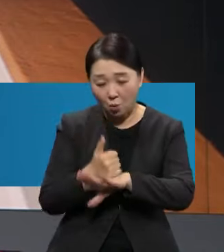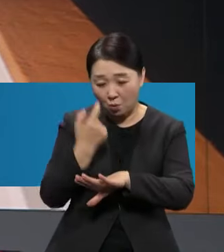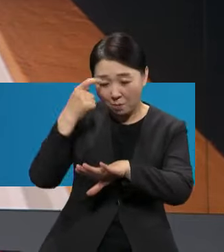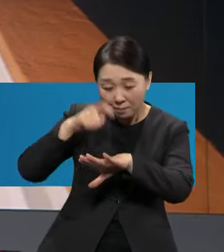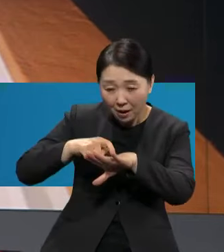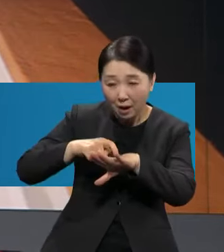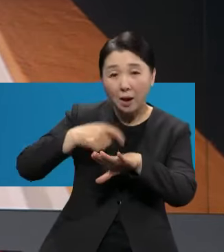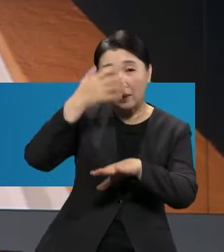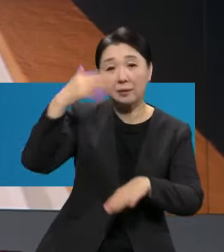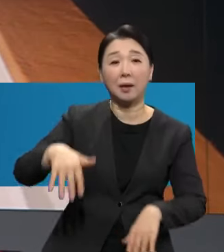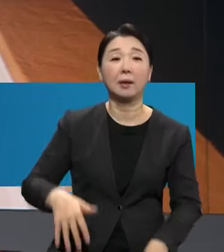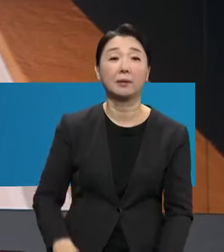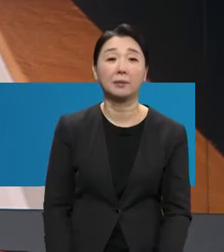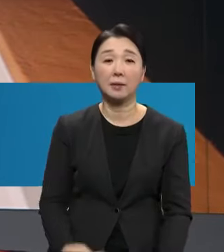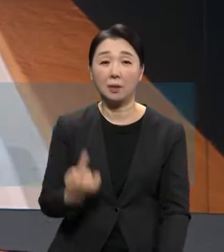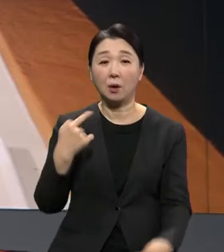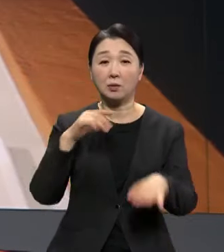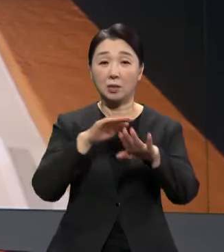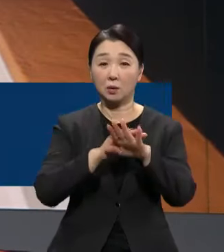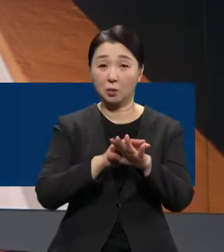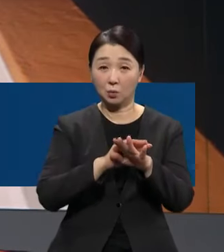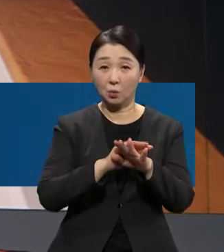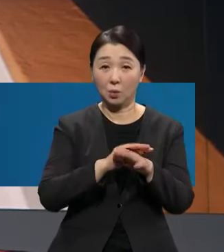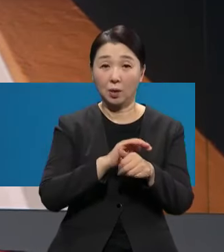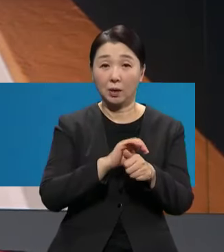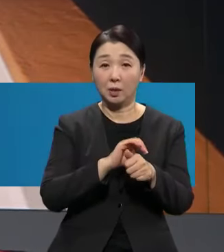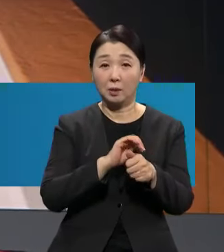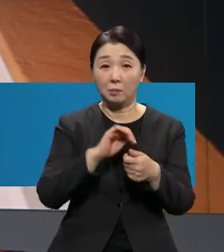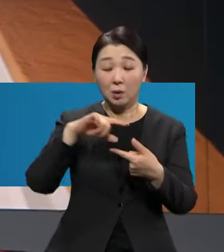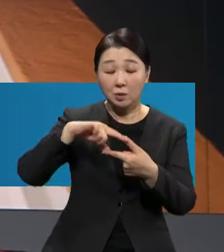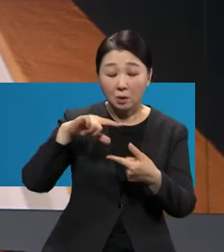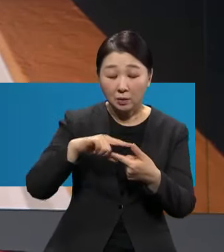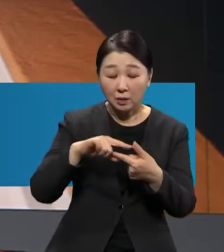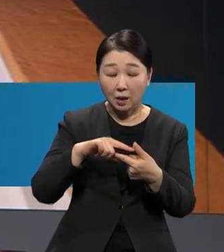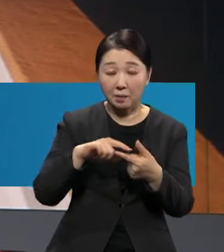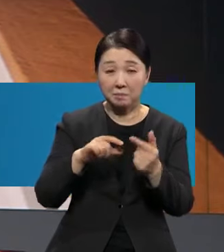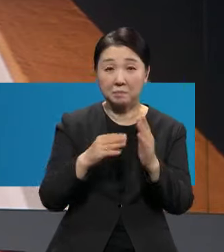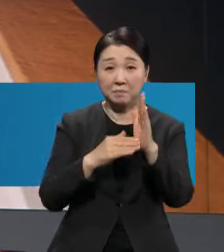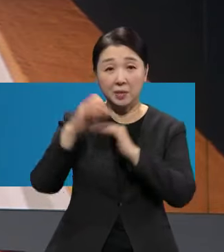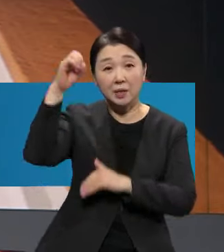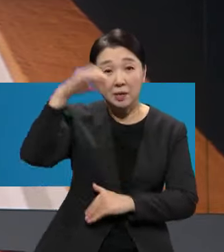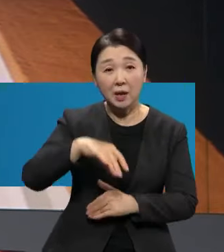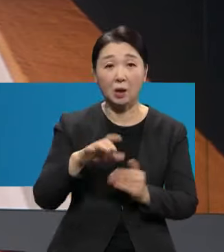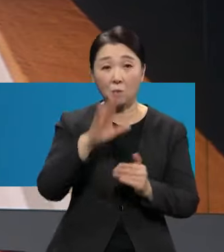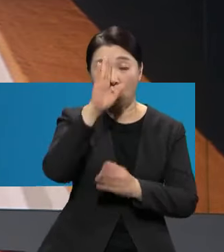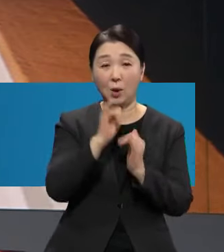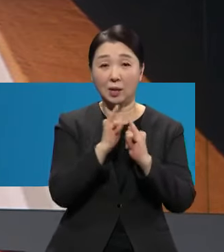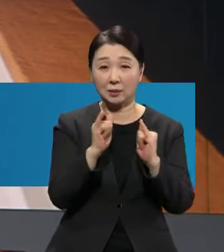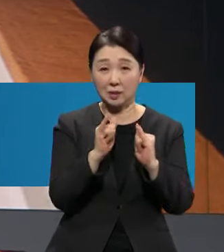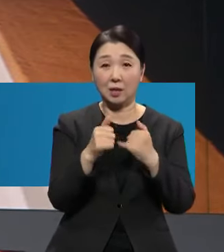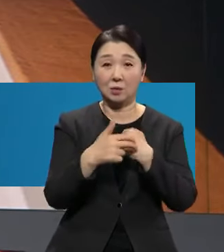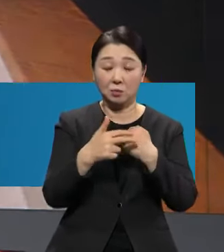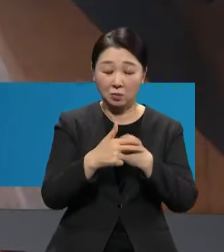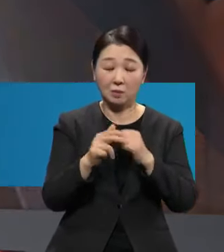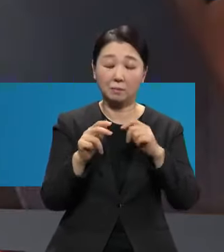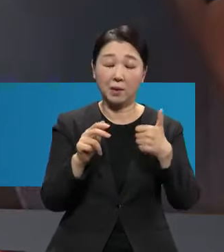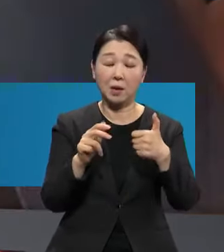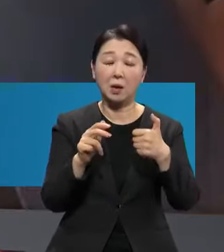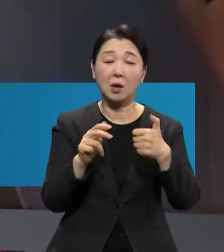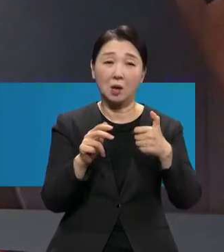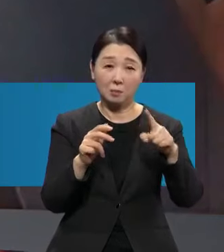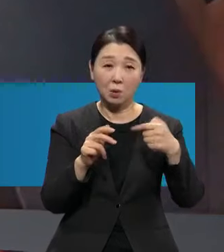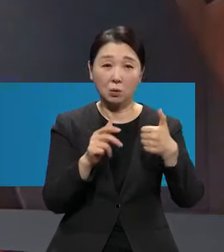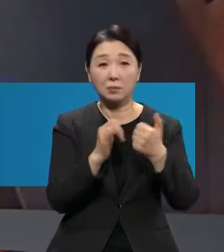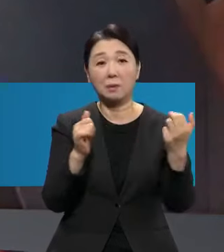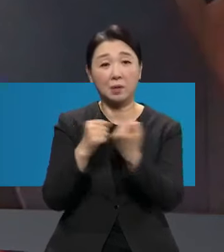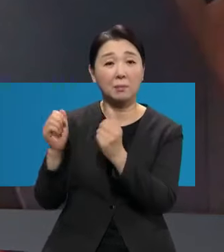확인됐습니다 어제 저녁 경남 밀양의 한 병원에선 불이 나서 환자와 의료진 150여 명이 대피했고 서울 구로동의